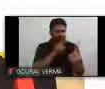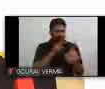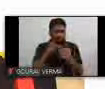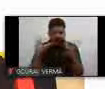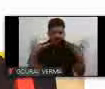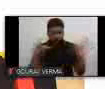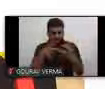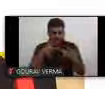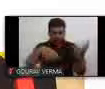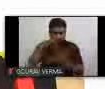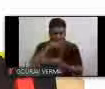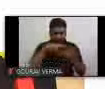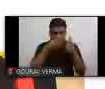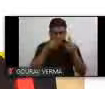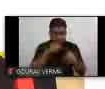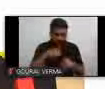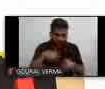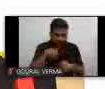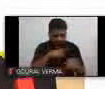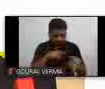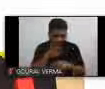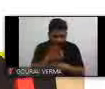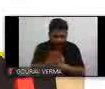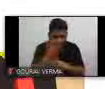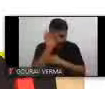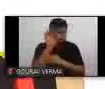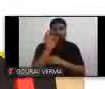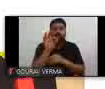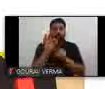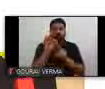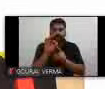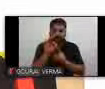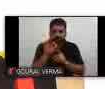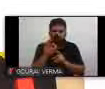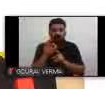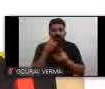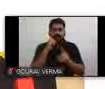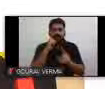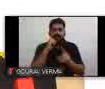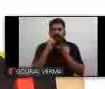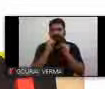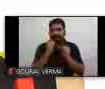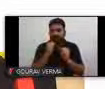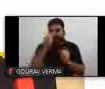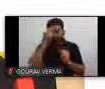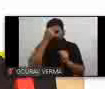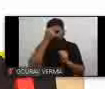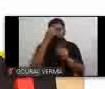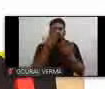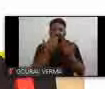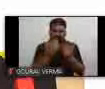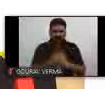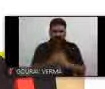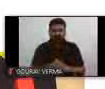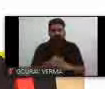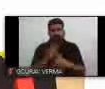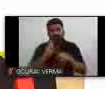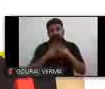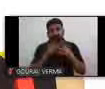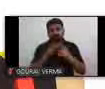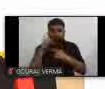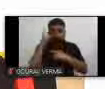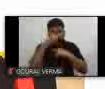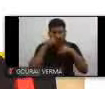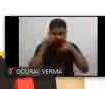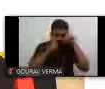बहुत सारे चीजों में से एक चीज उठाना, उसमें ये सब करने में बच्चे में प्रॉब्लम हो सकता है. इवन फेशियल